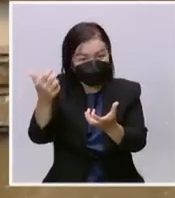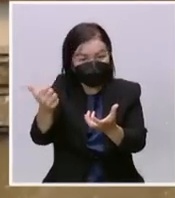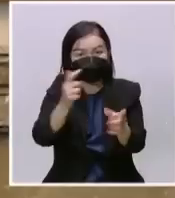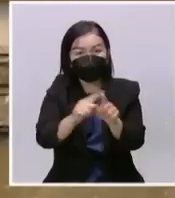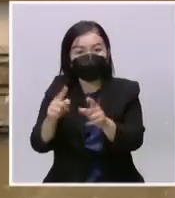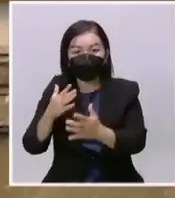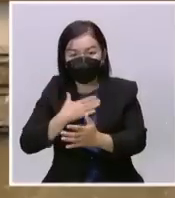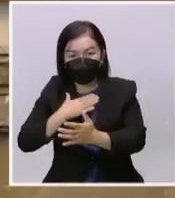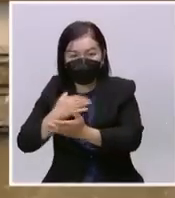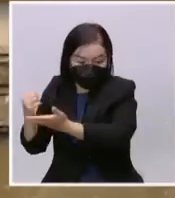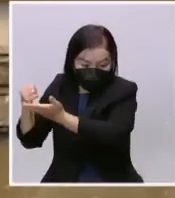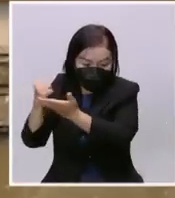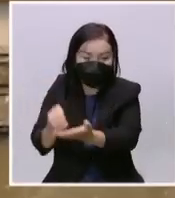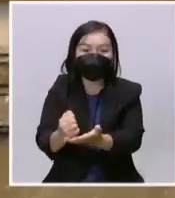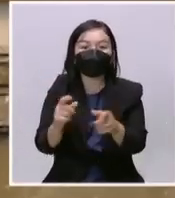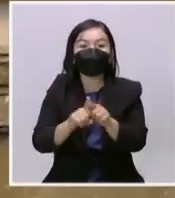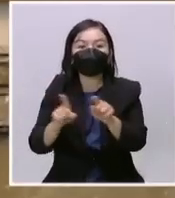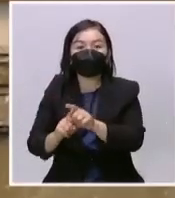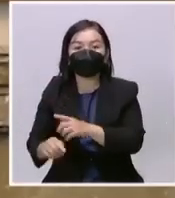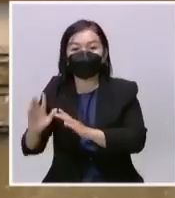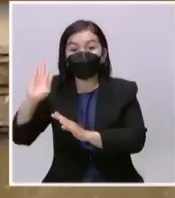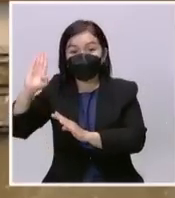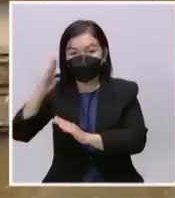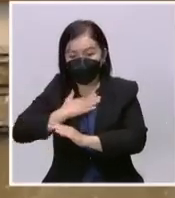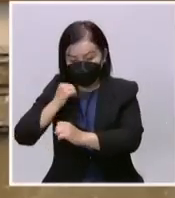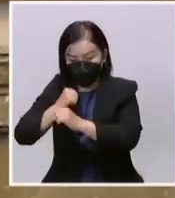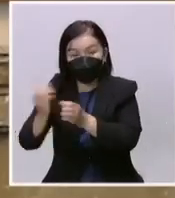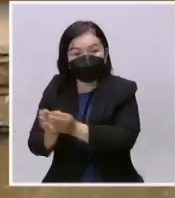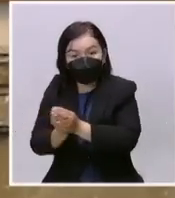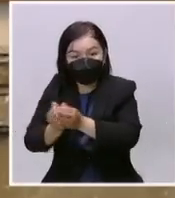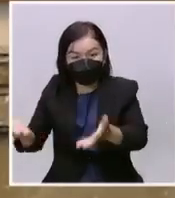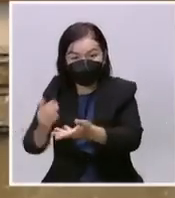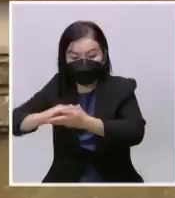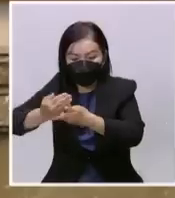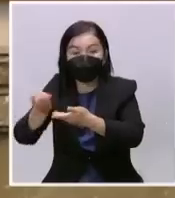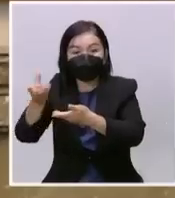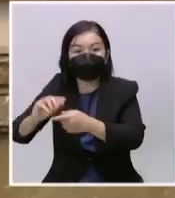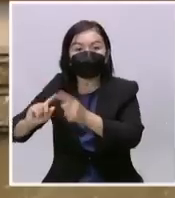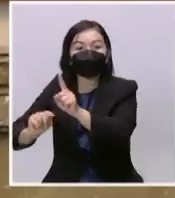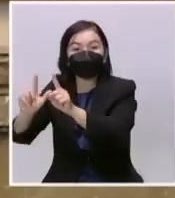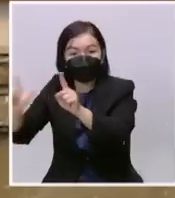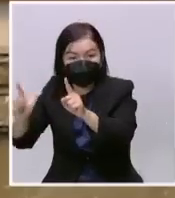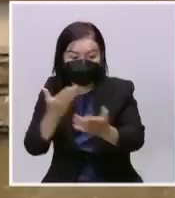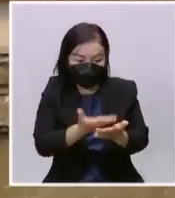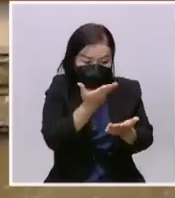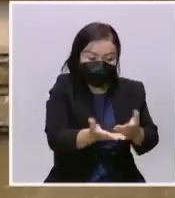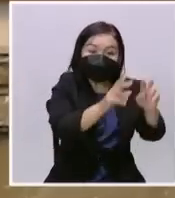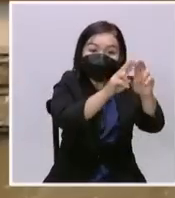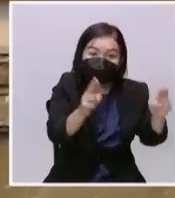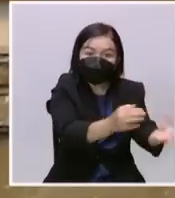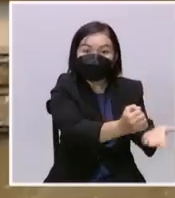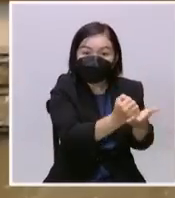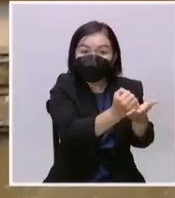ทบ CP ล้าน1ล้านของนะครับแล้วก็สมทบอีก1ล้านของที่ช่